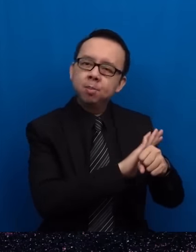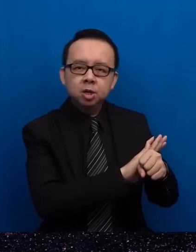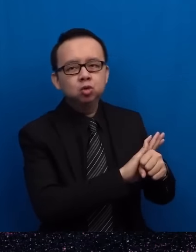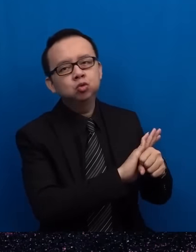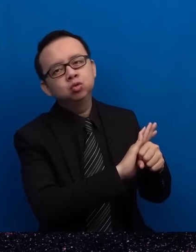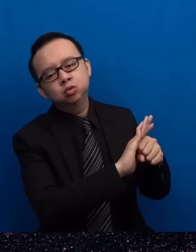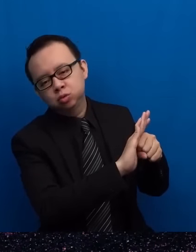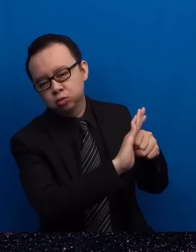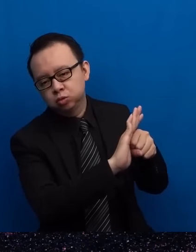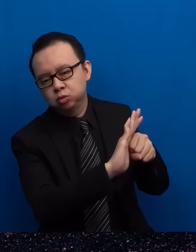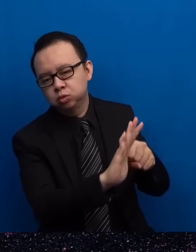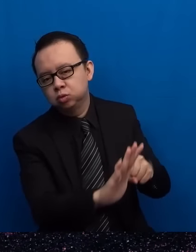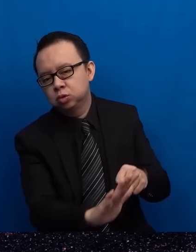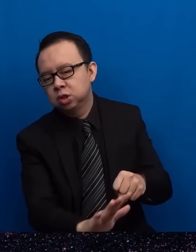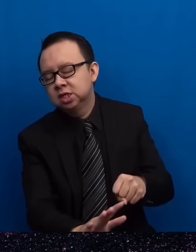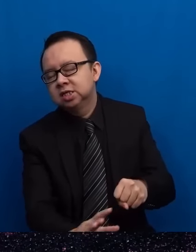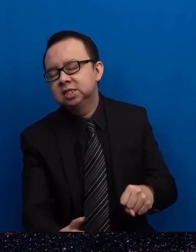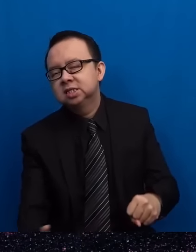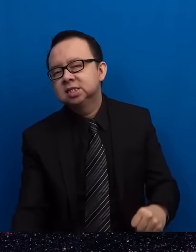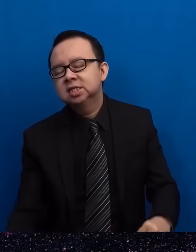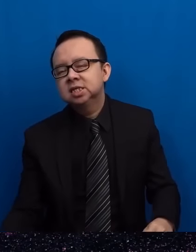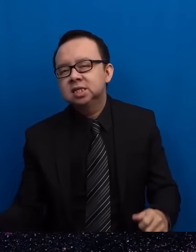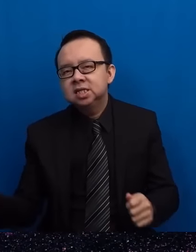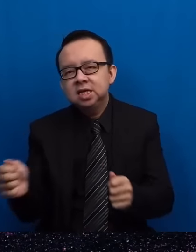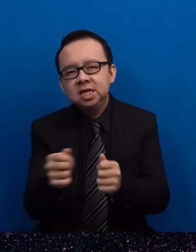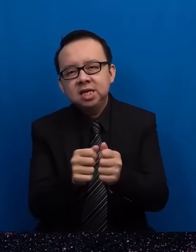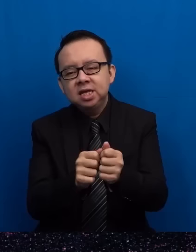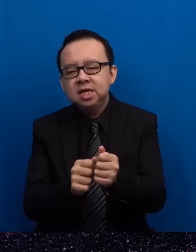sejahtera penuh.